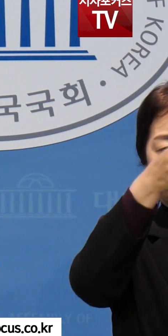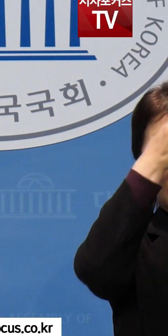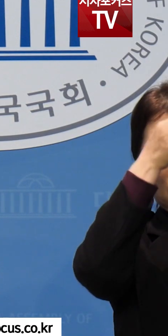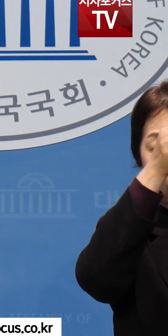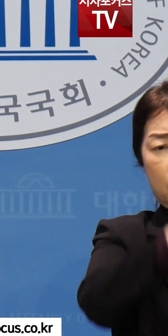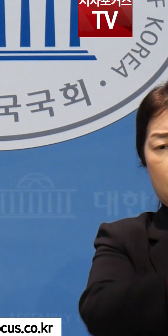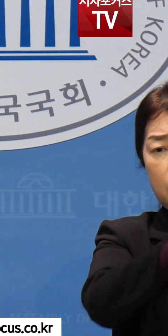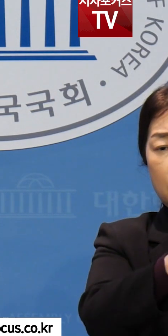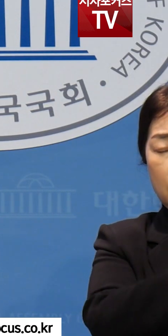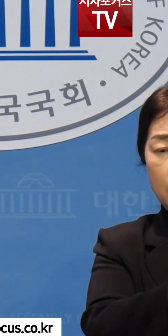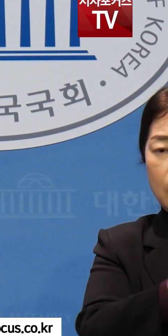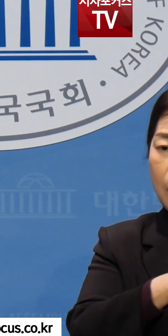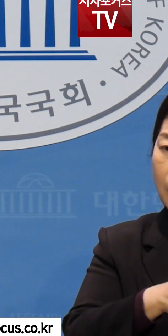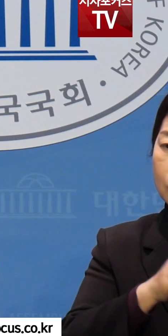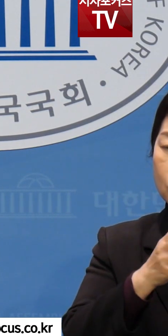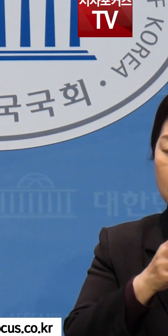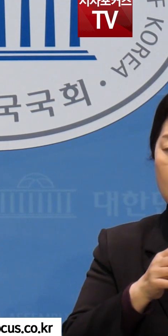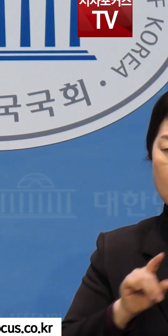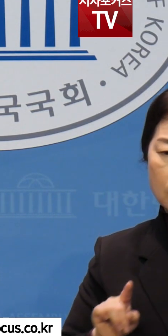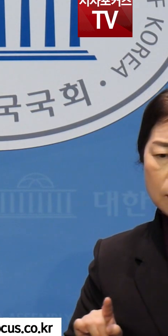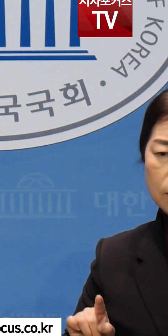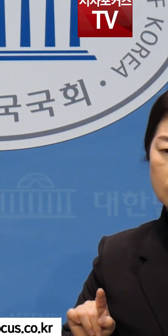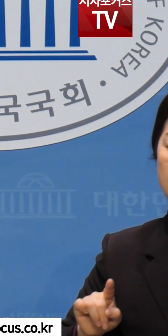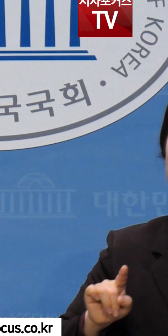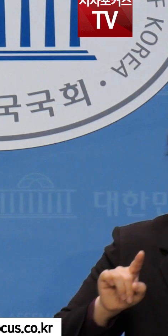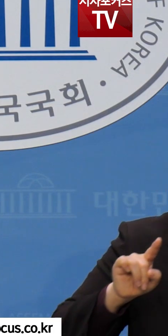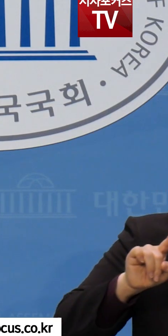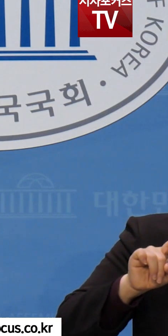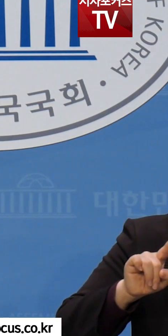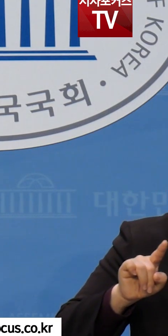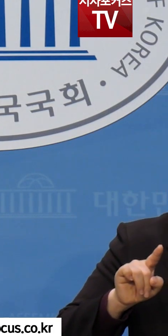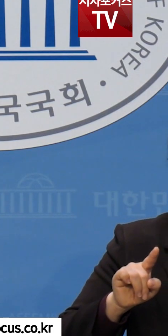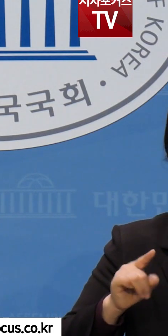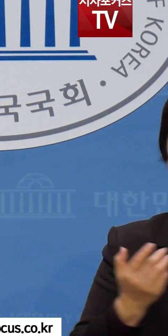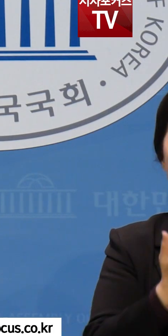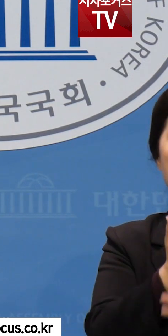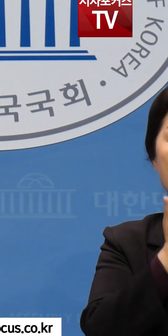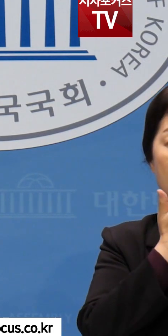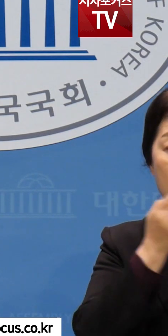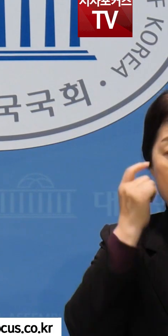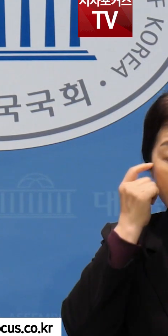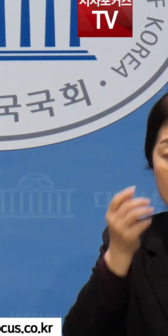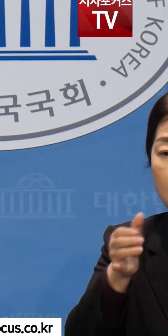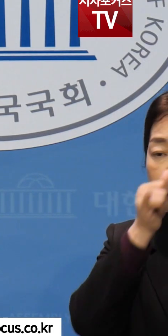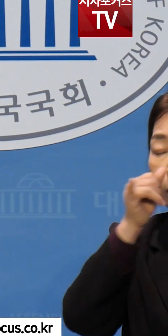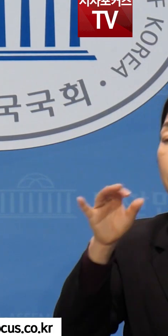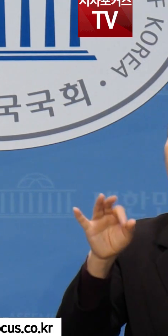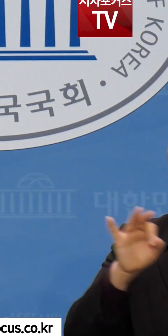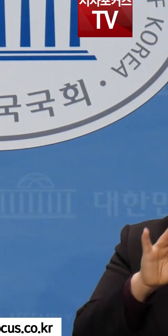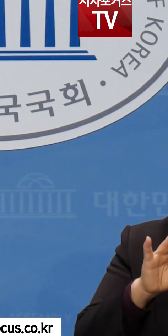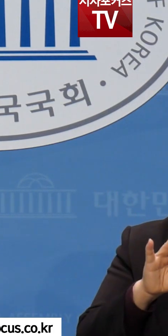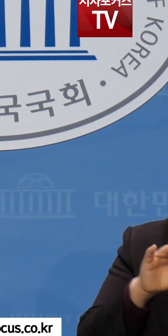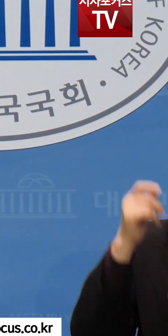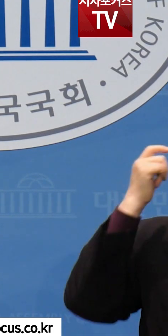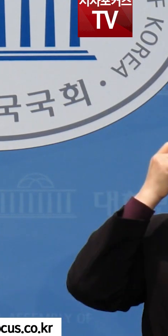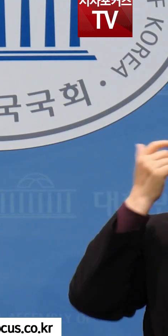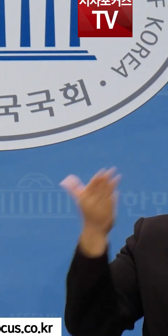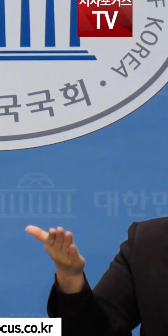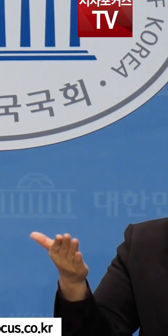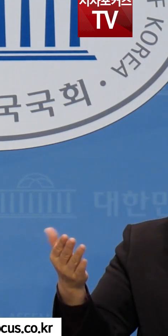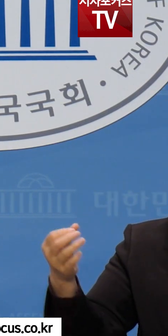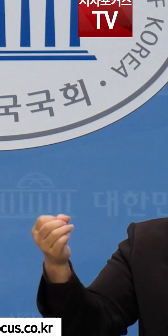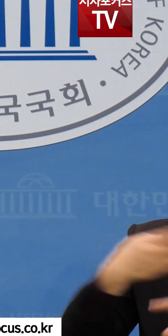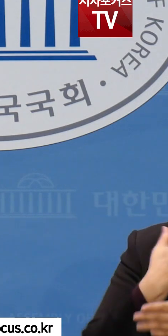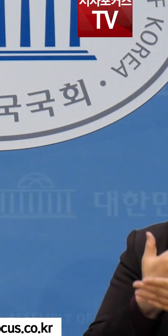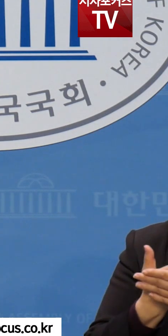경쟁에서 대한민국 미래 먹거리인 우주 산업을 부흥시킬 생각이 있는지 되묻지 않을